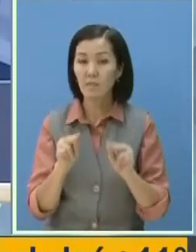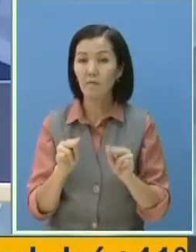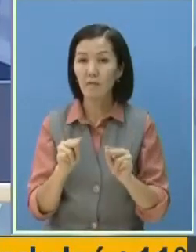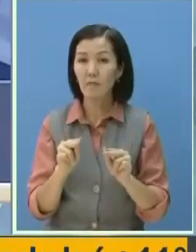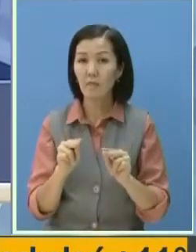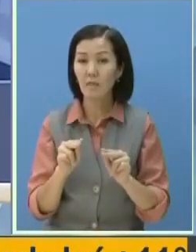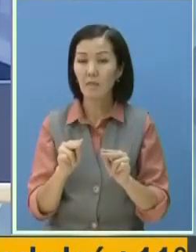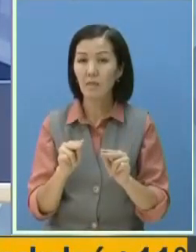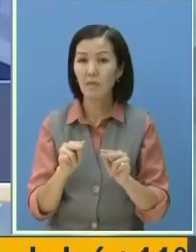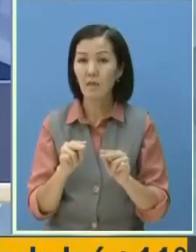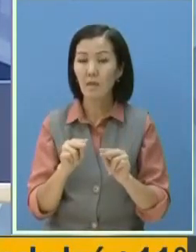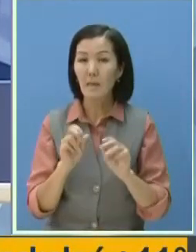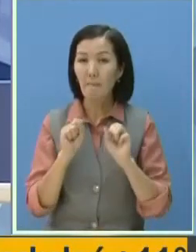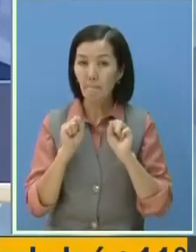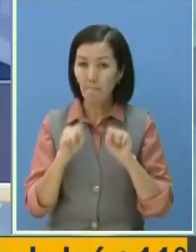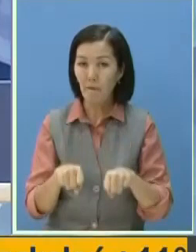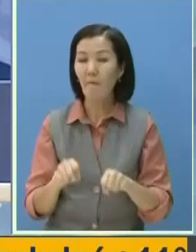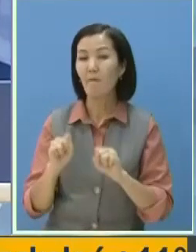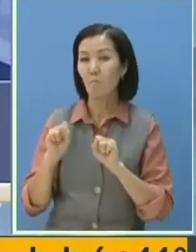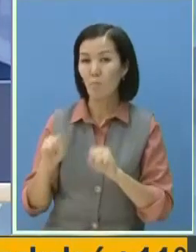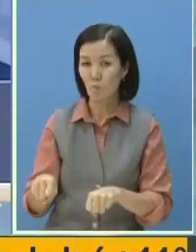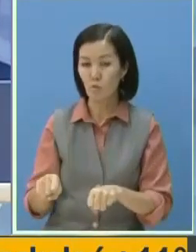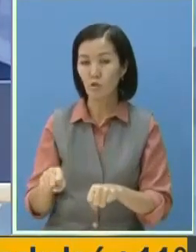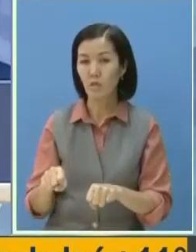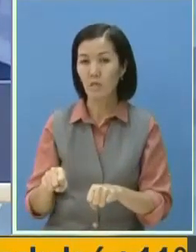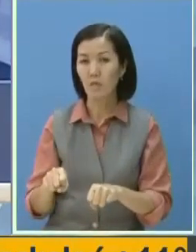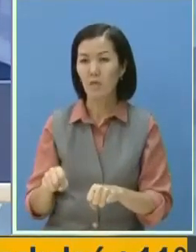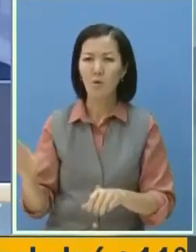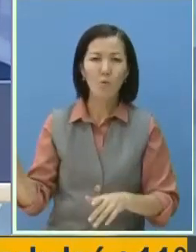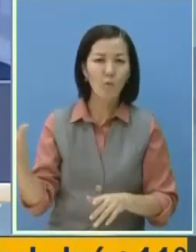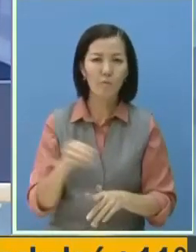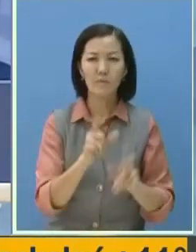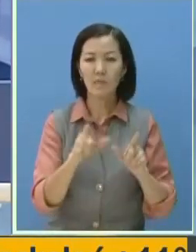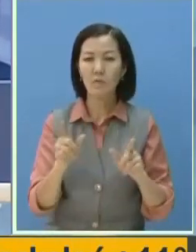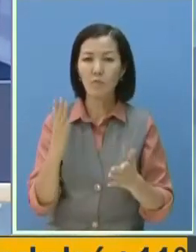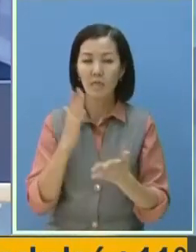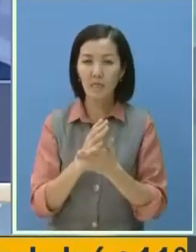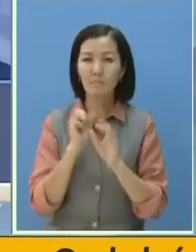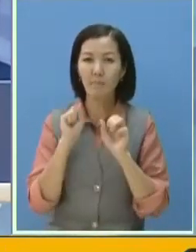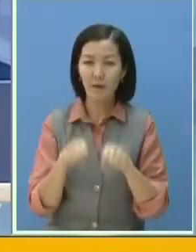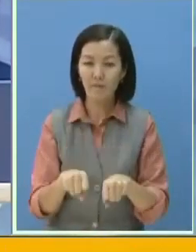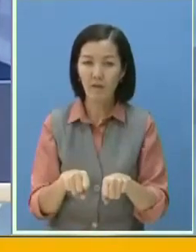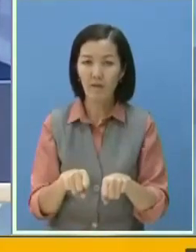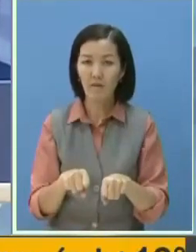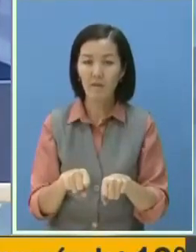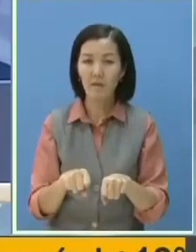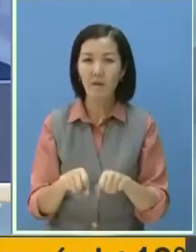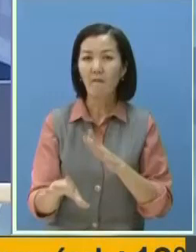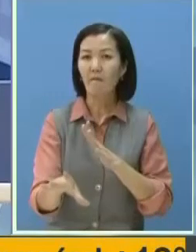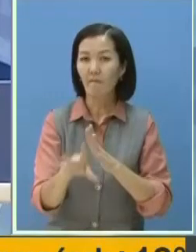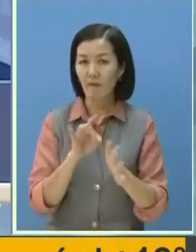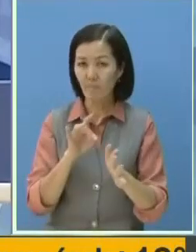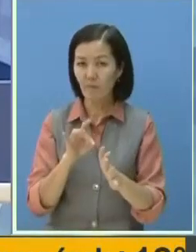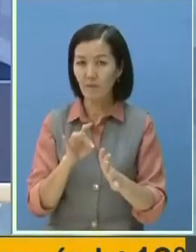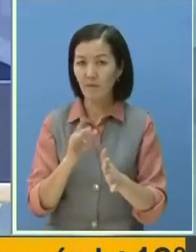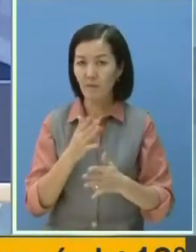о своих правах. Но, конечно, у нас у всех есть права. Право на жизнь, право на выбор, да, и